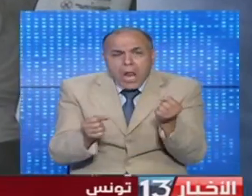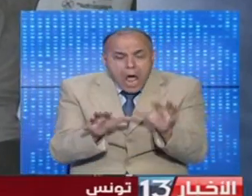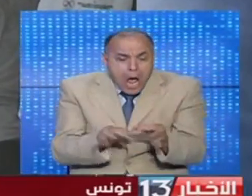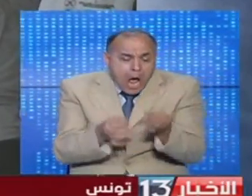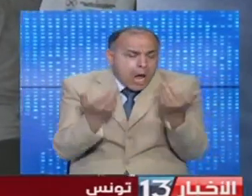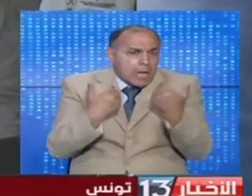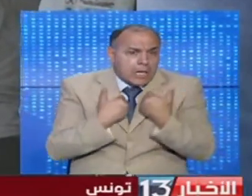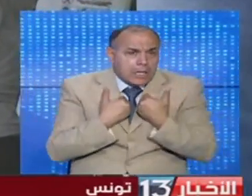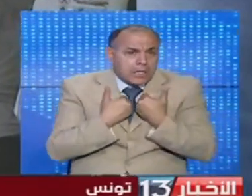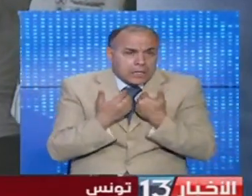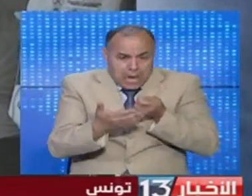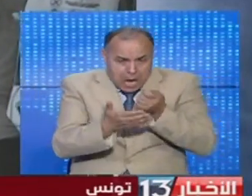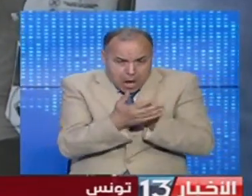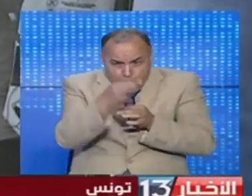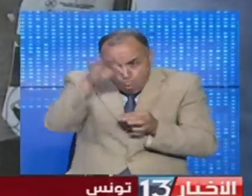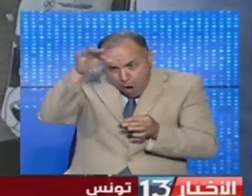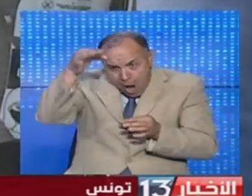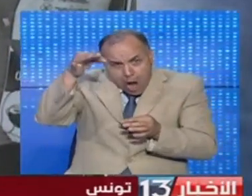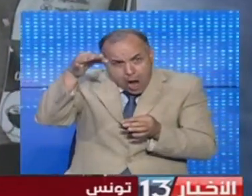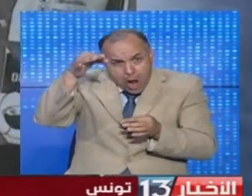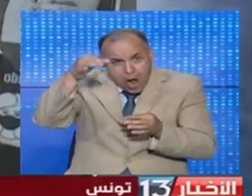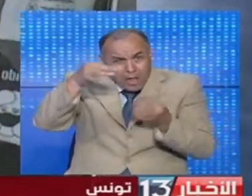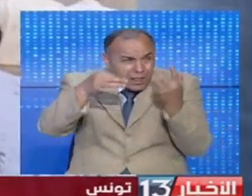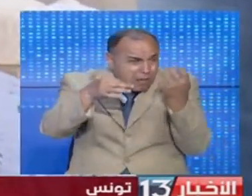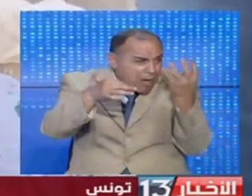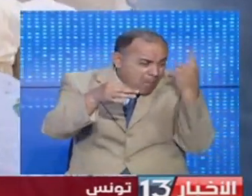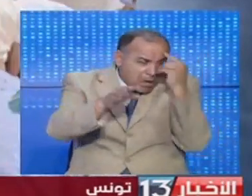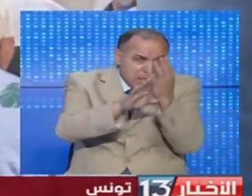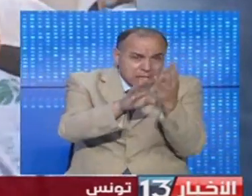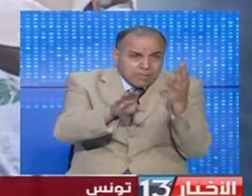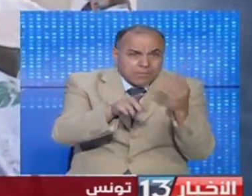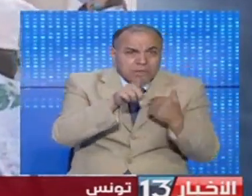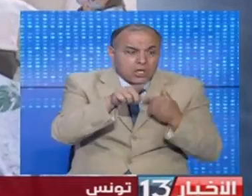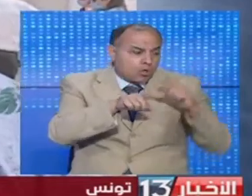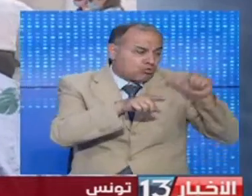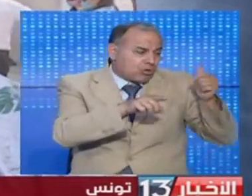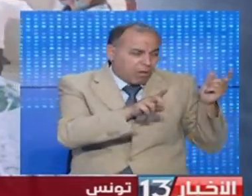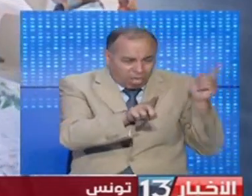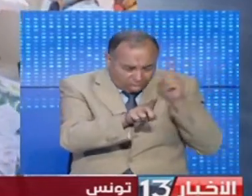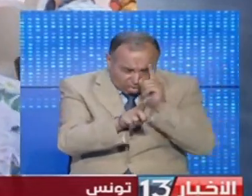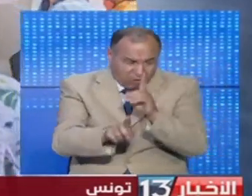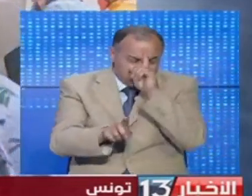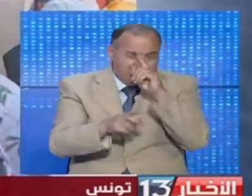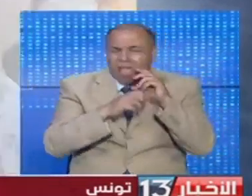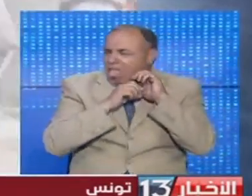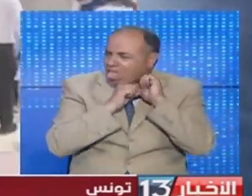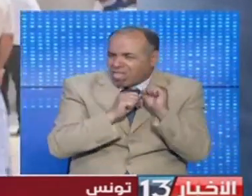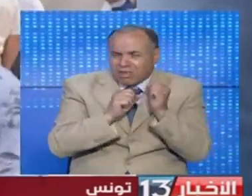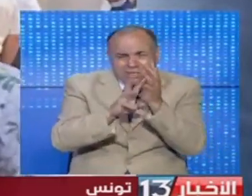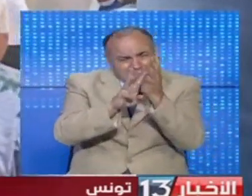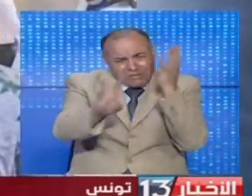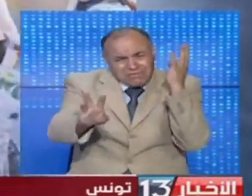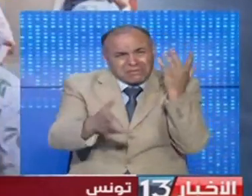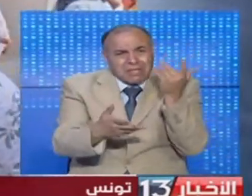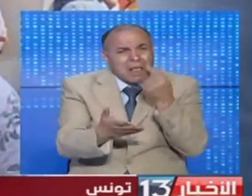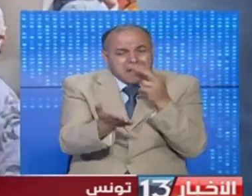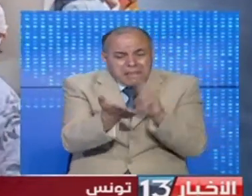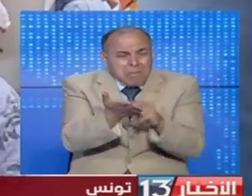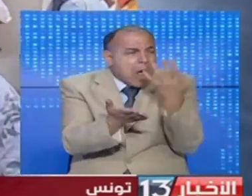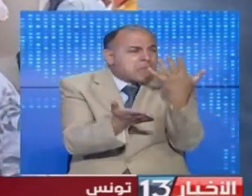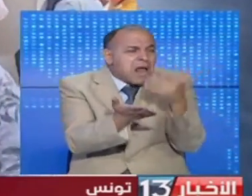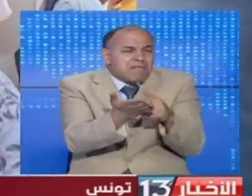رسول الله واحد وخمسين وبعدين متعجبين الخمسه